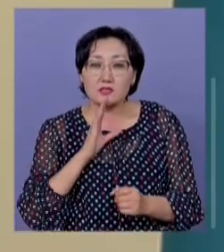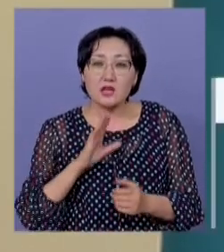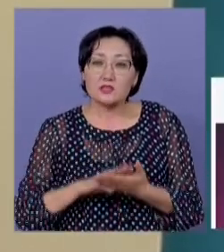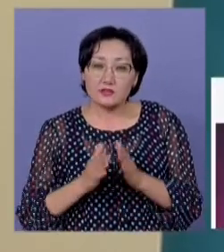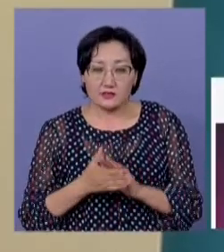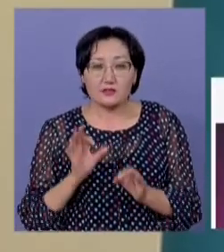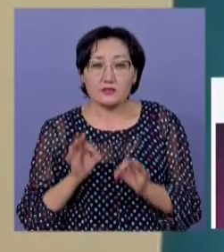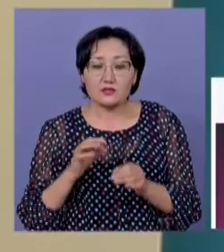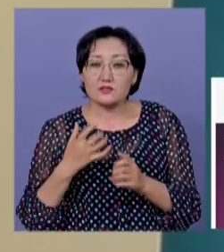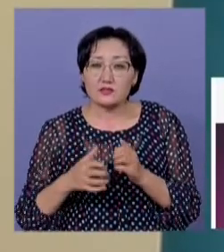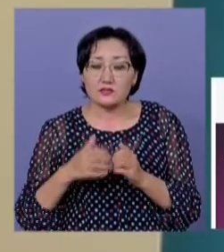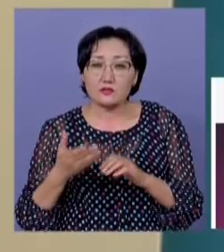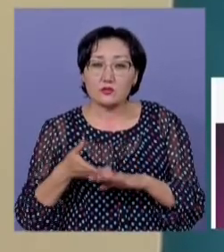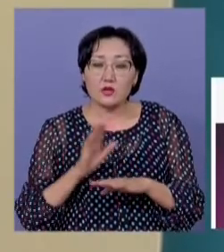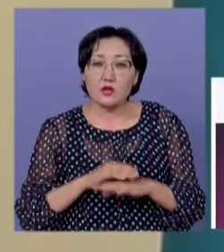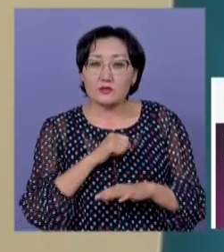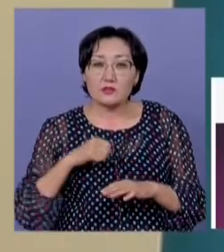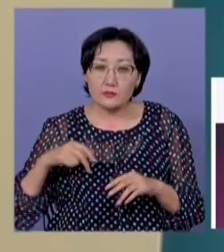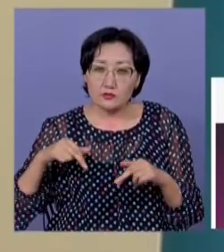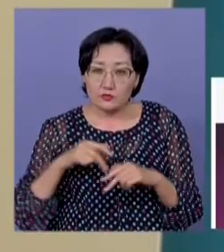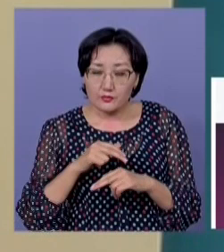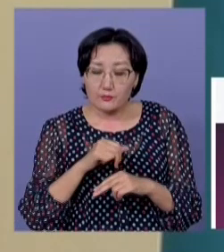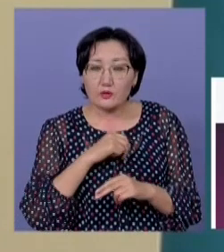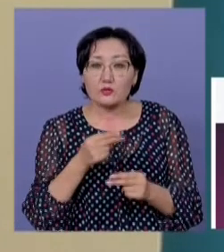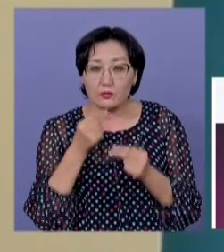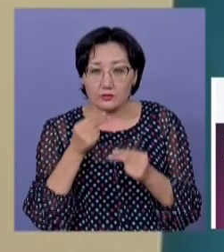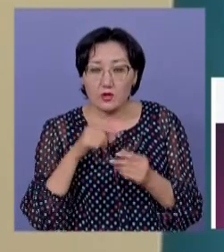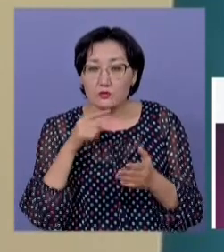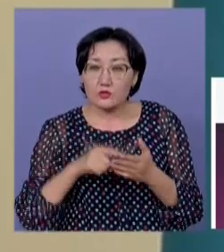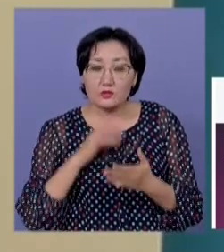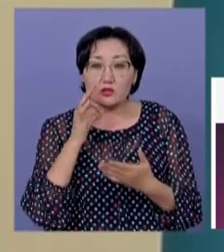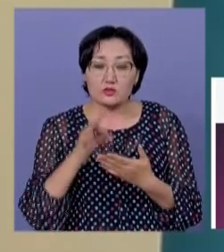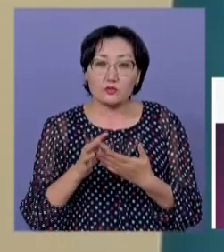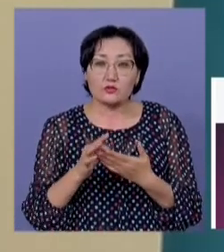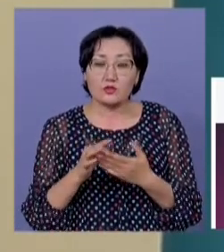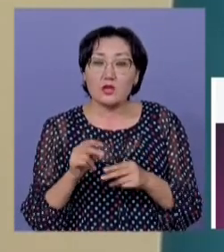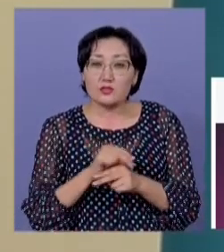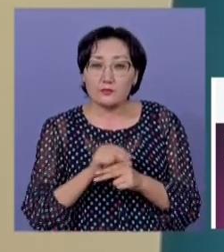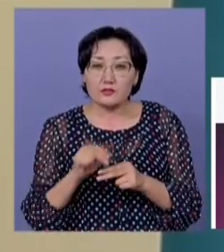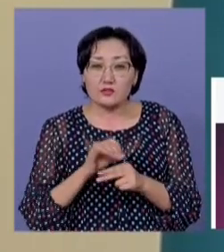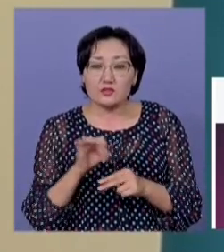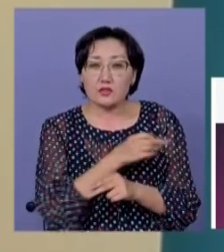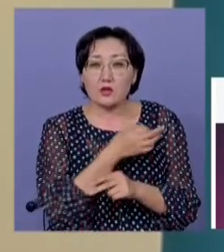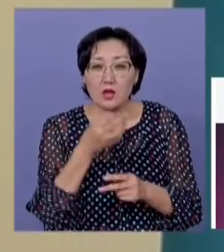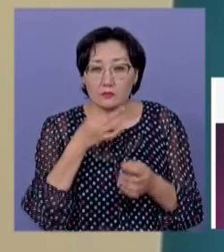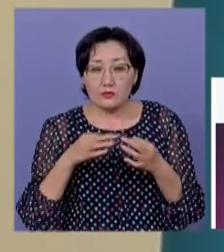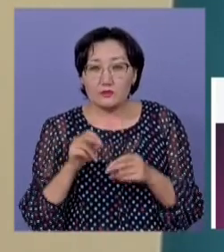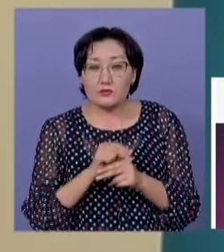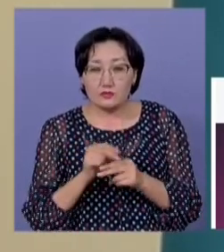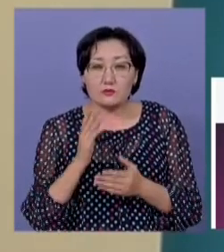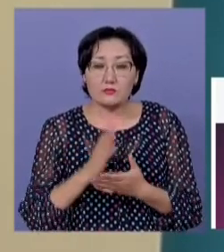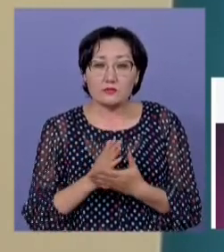болады. Өздігінен жүріп, тамағын ішіп, сұрақтарға жауап беріп, реабилитациялық және медикаментозды емін қабылдап